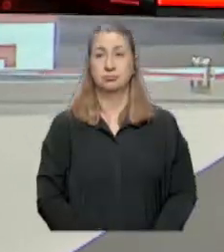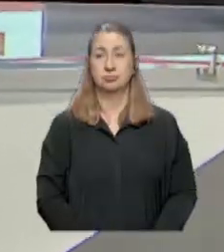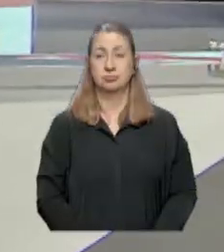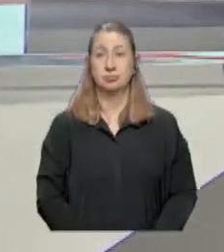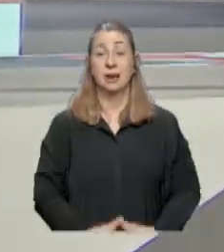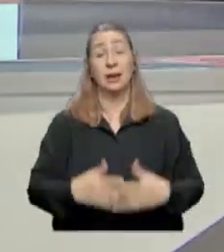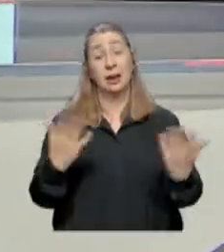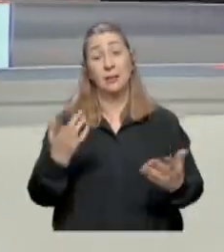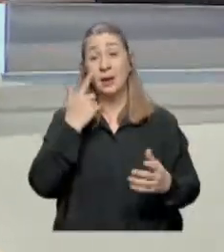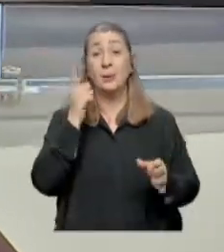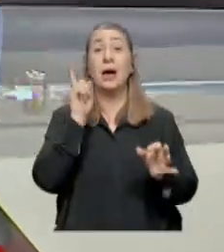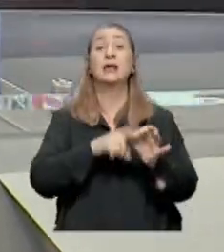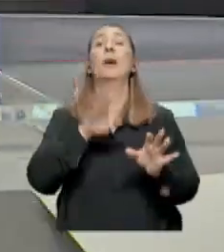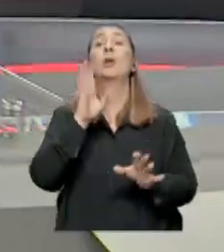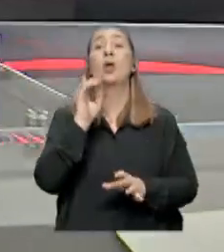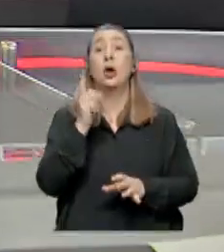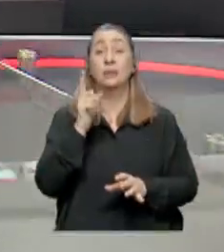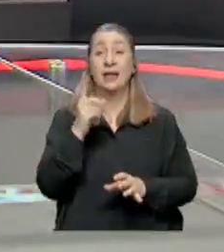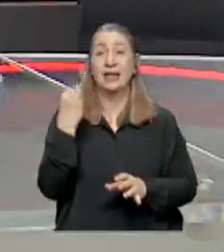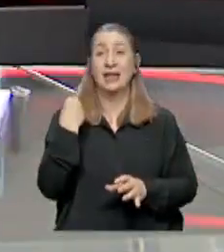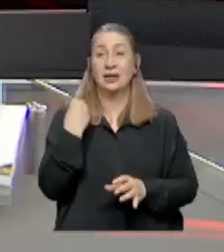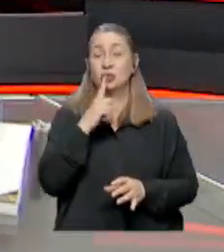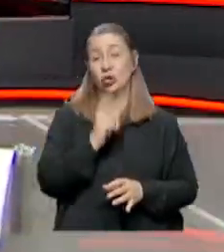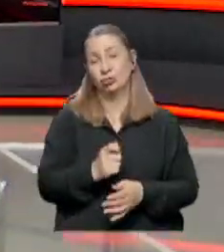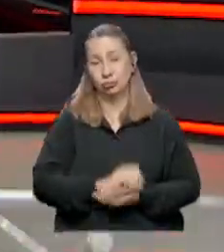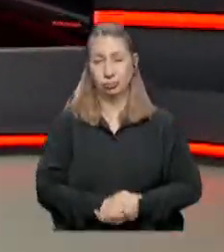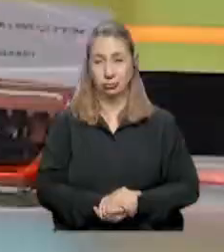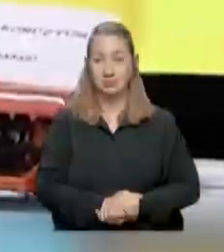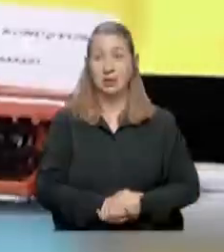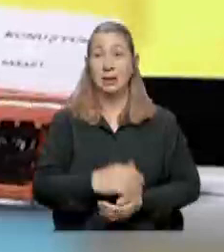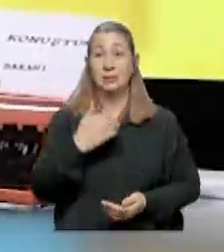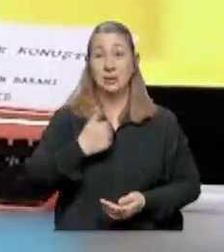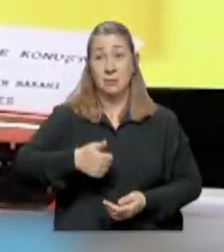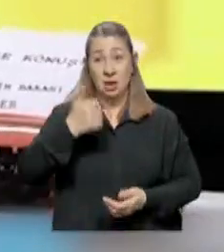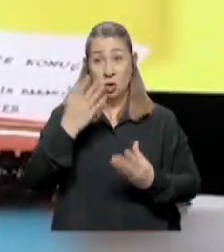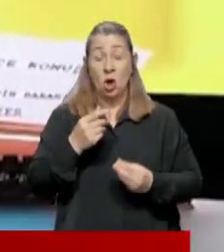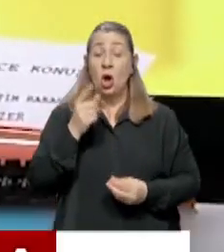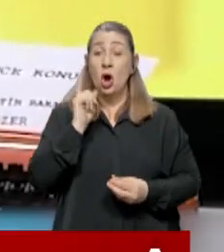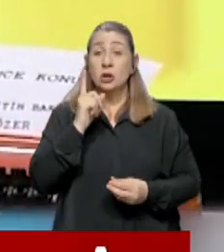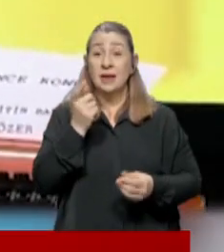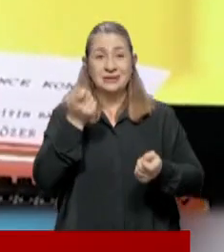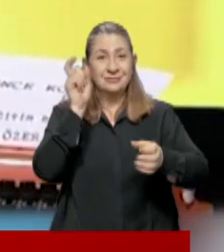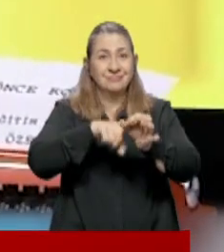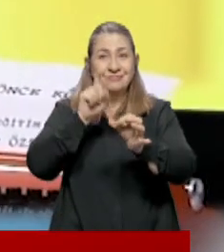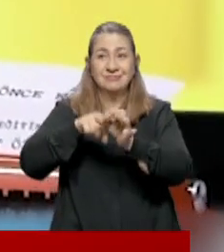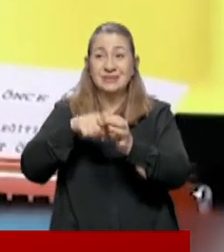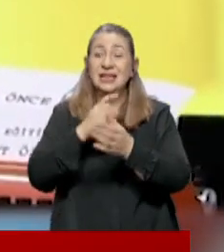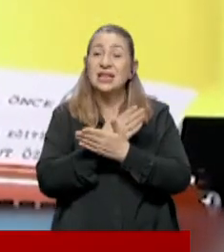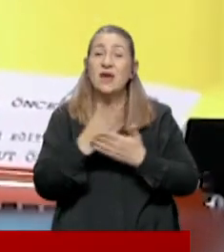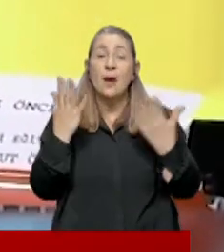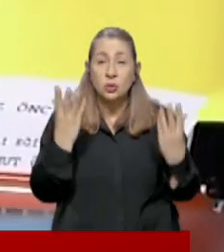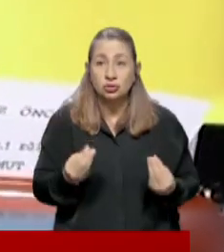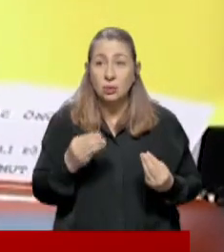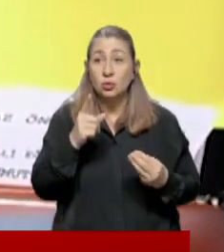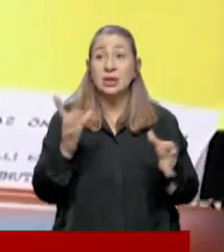bu e bakalım atanmayan öğretmenlere yeni watt Biz bakanlık olarak öğretmen istihdamında sürekli devam